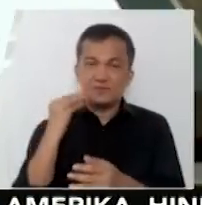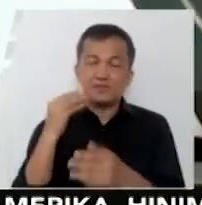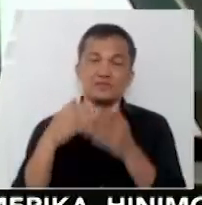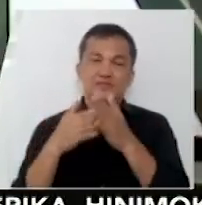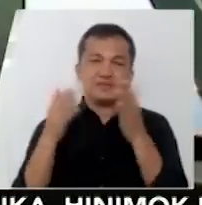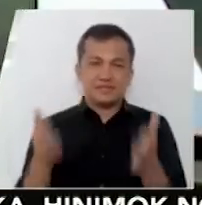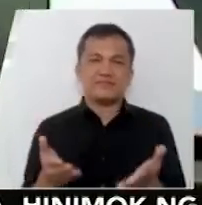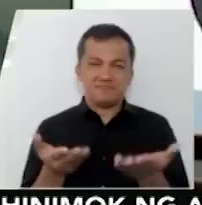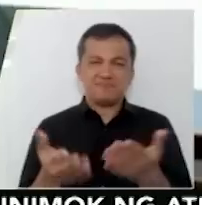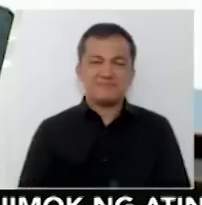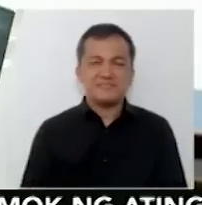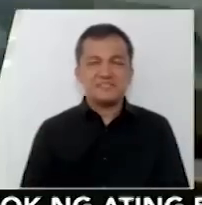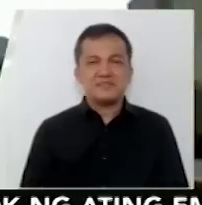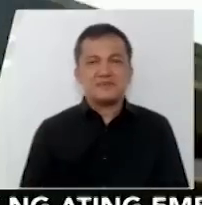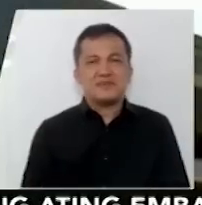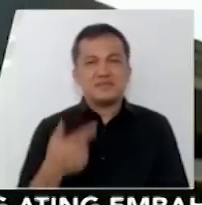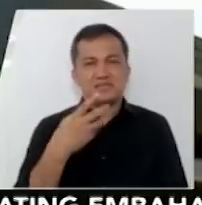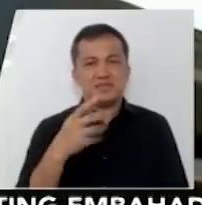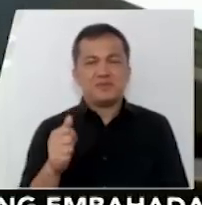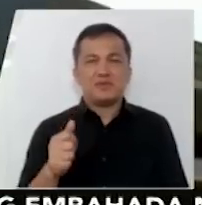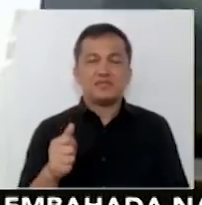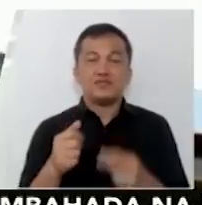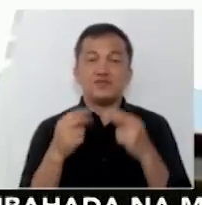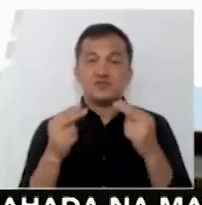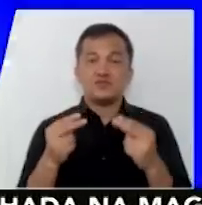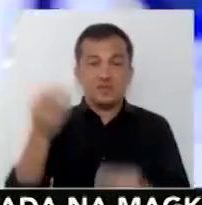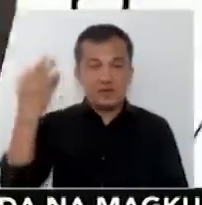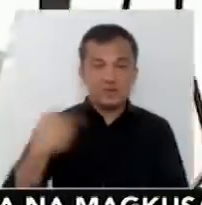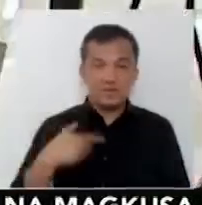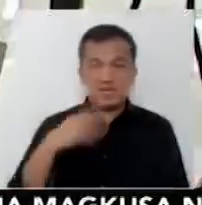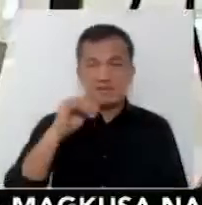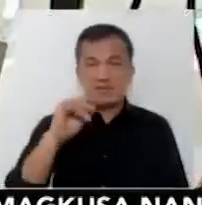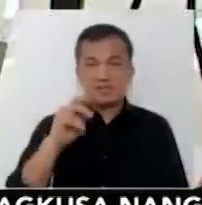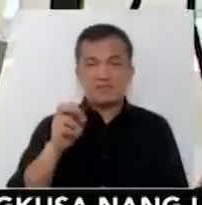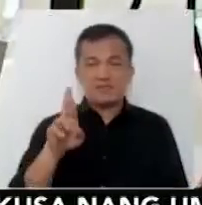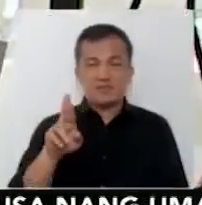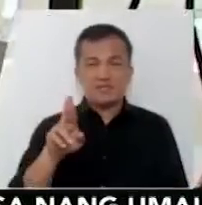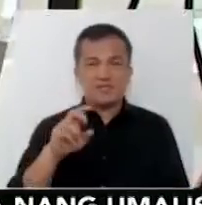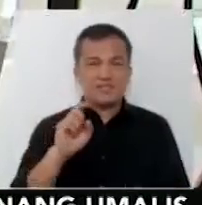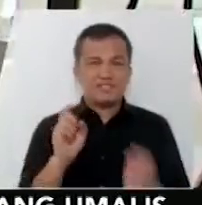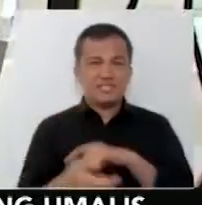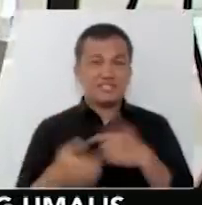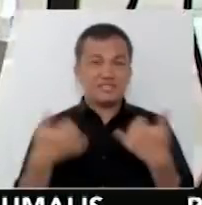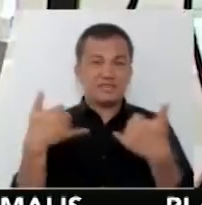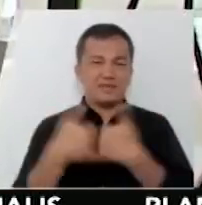Para sa GMA Integrated News, ako si Martin Javier, changing the game!